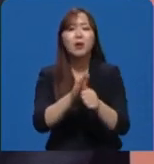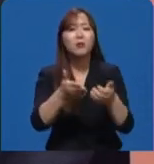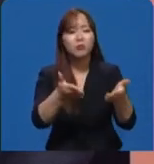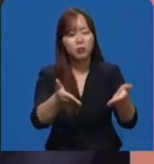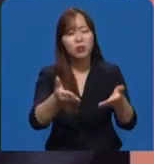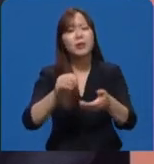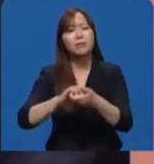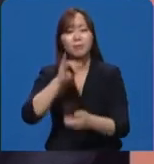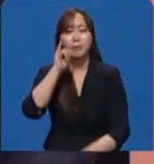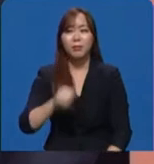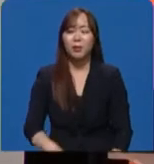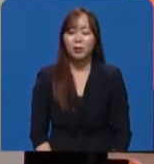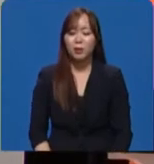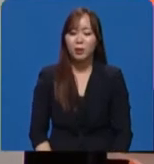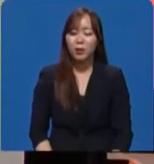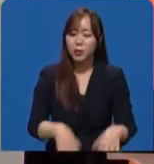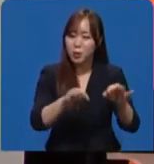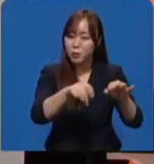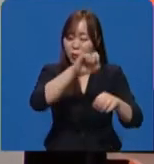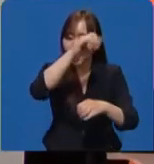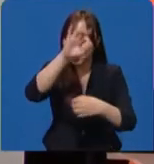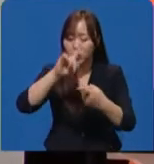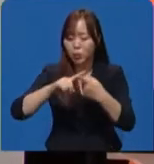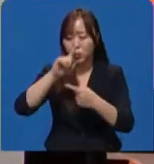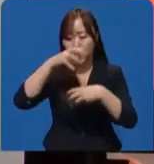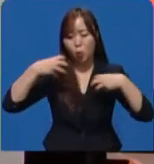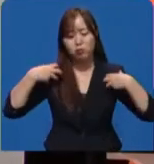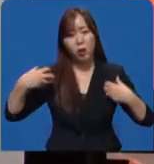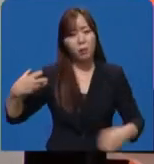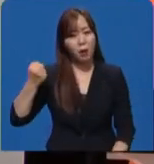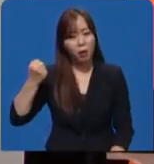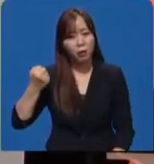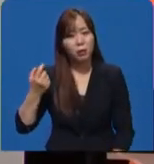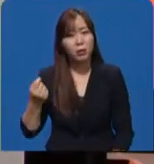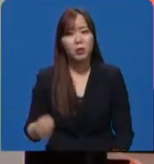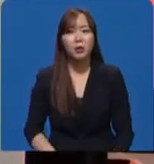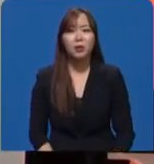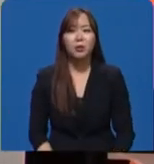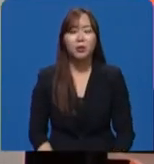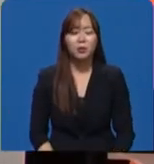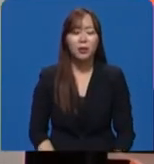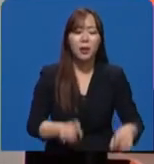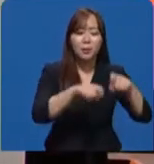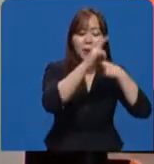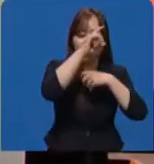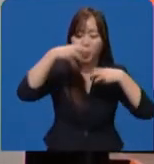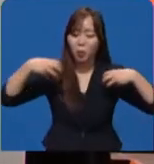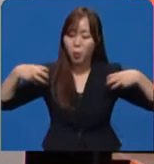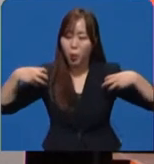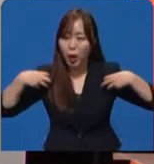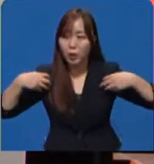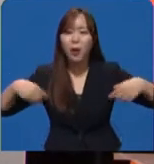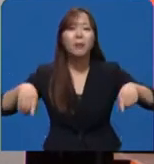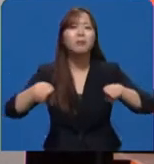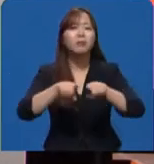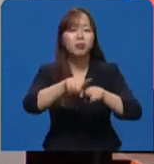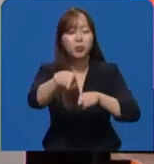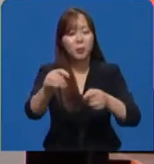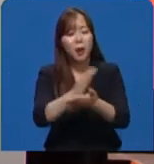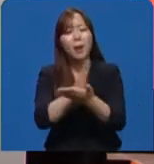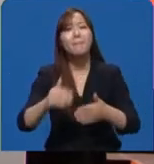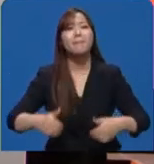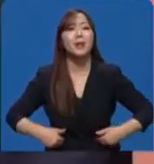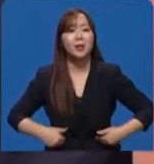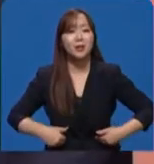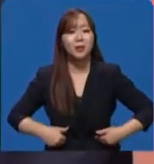한정되어야 되겠죠. 금융자원의 배분을 정부가 주도를 가지고 한다는 뜻 아닌가요? 아닙니다. 민관의 가버넌스에 의해서 배분을 해야 되겠죠.